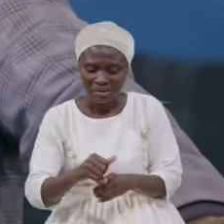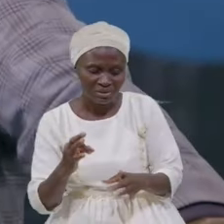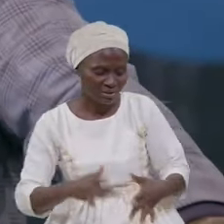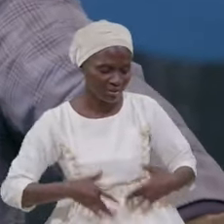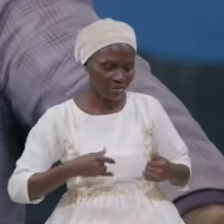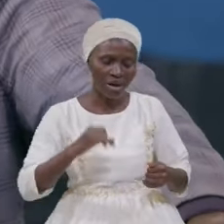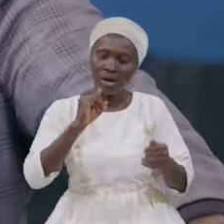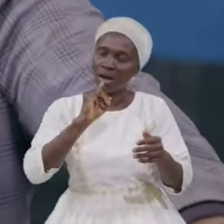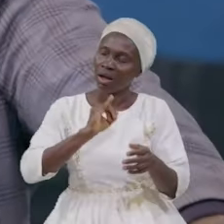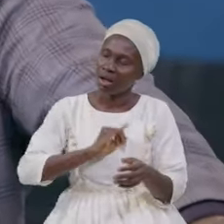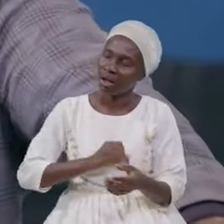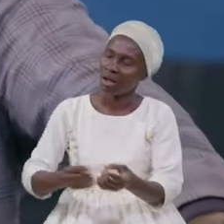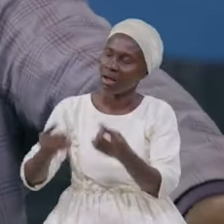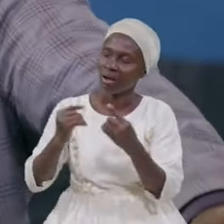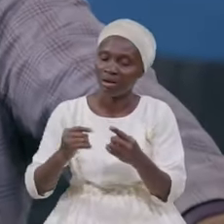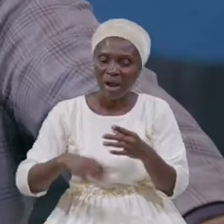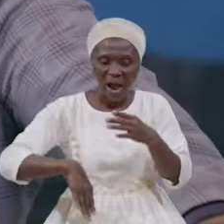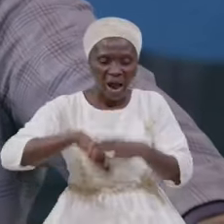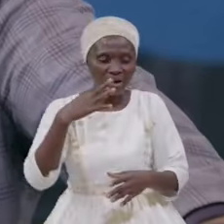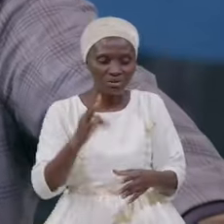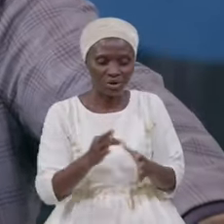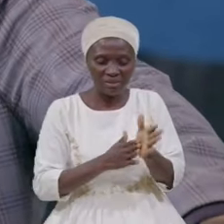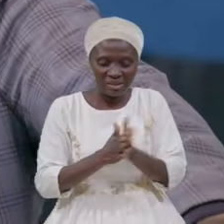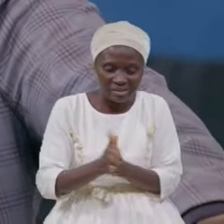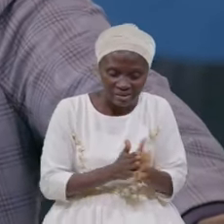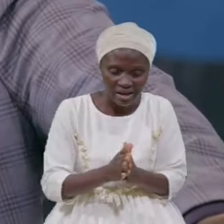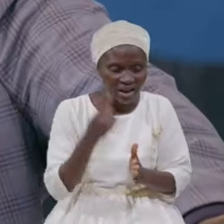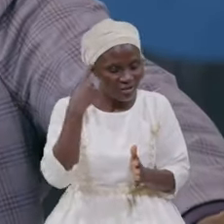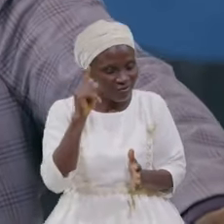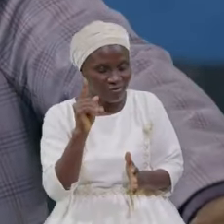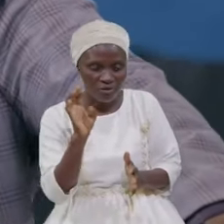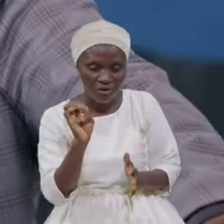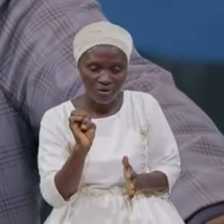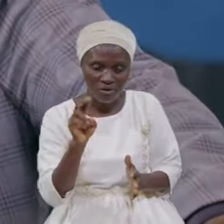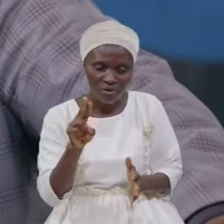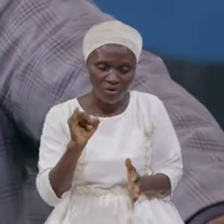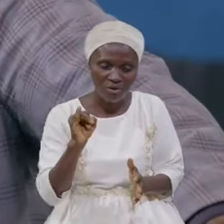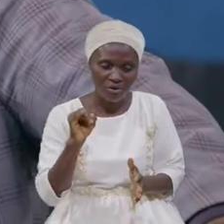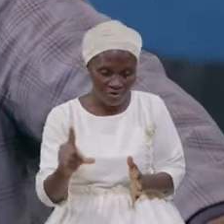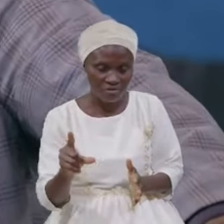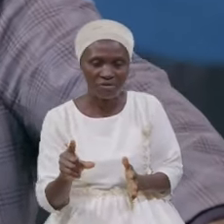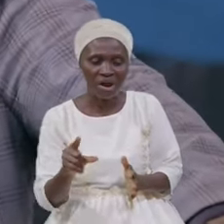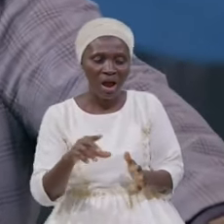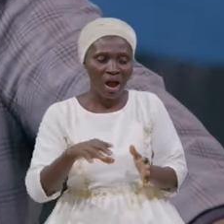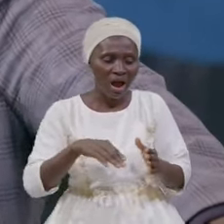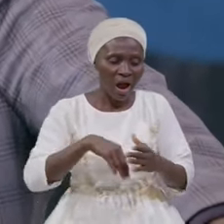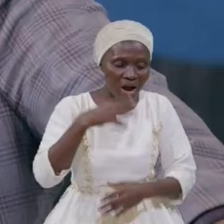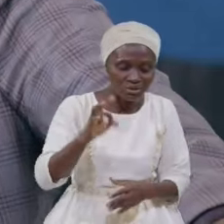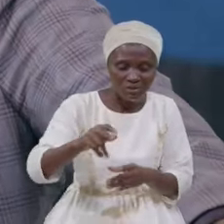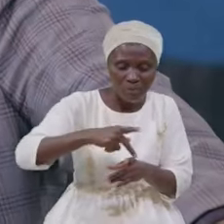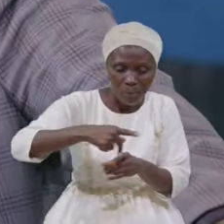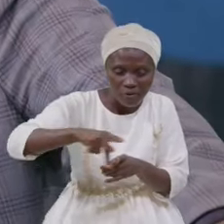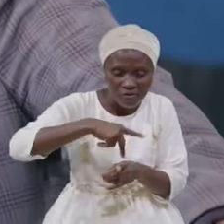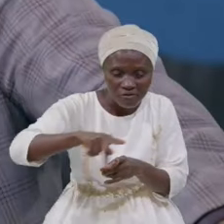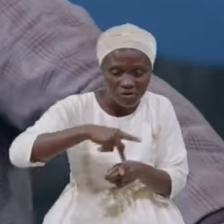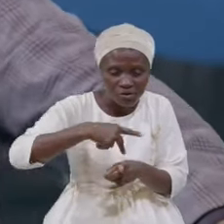de la profession du mal. Il y a des gens qui ont la profession du mal. Leur profession qui détruit la